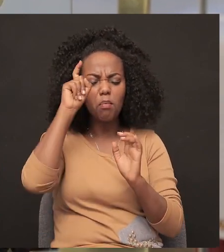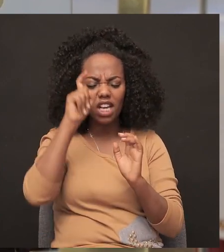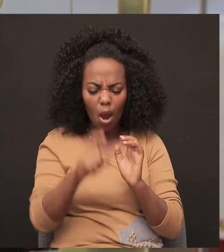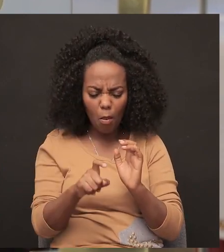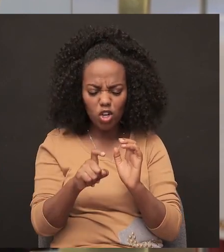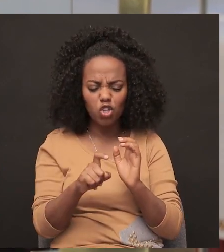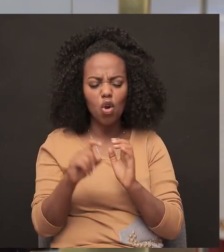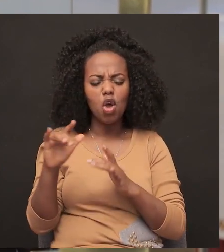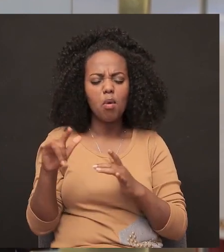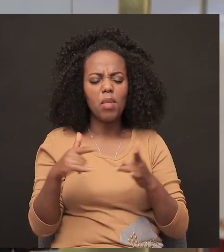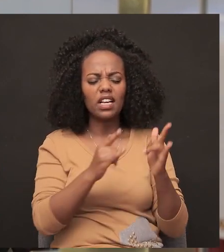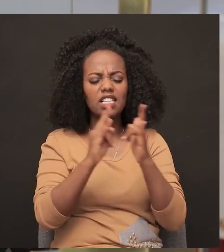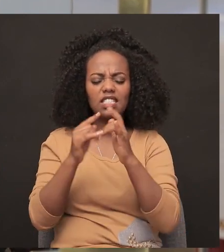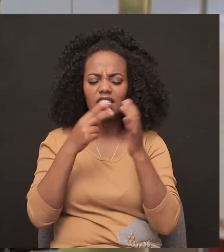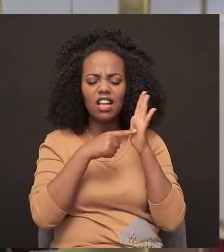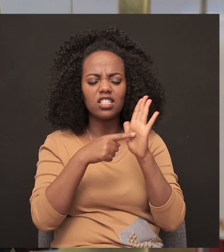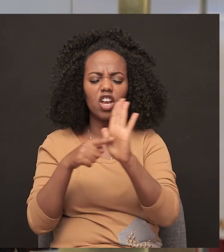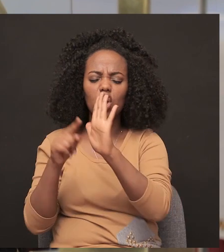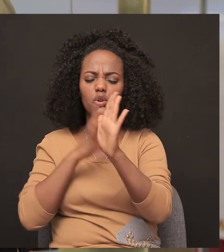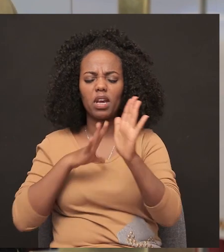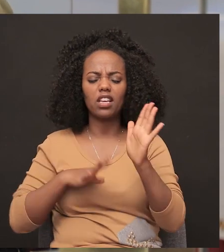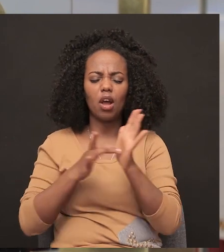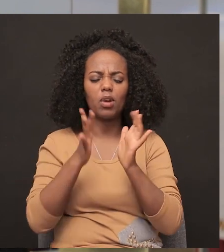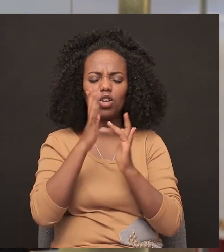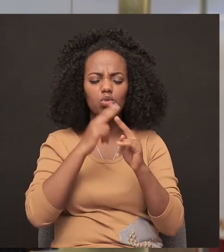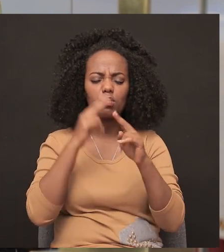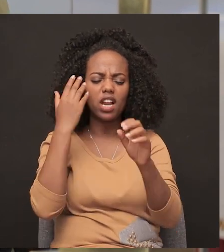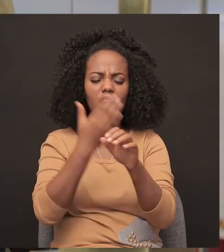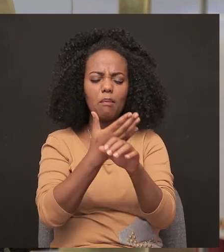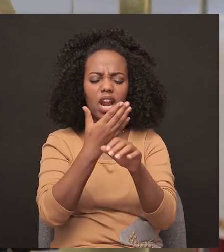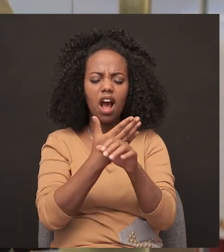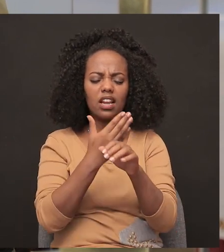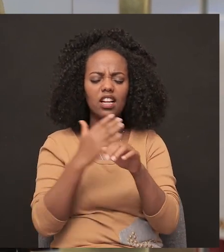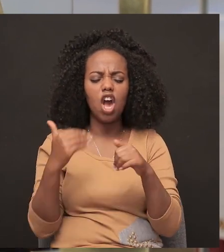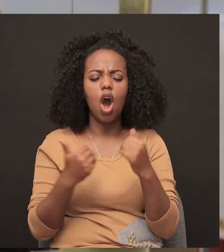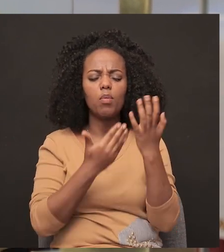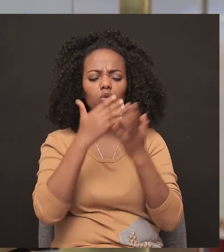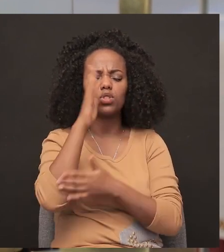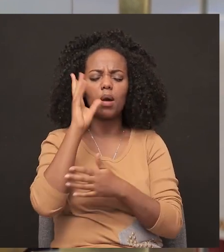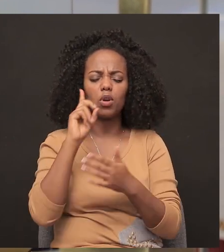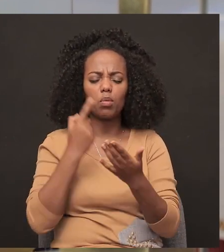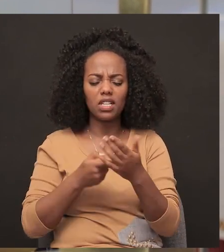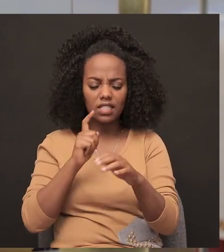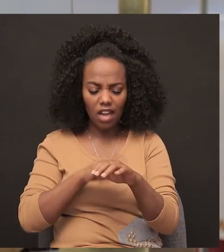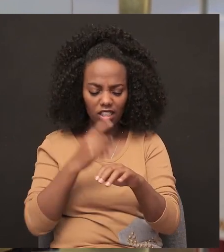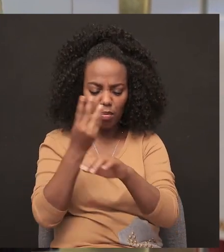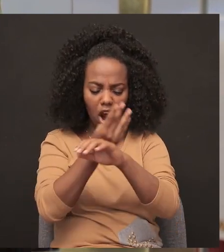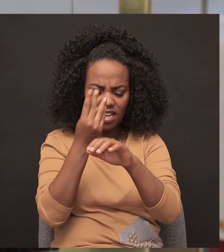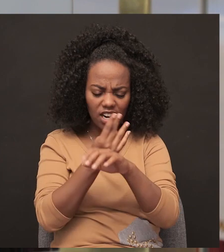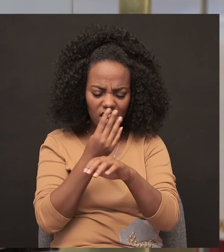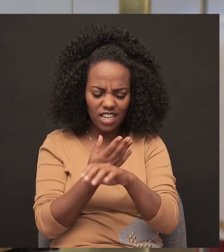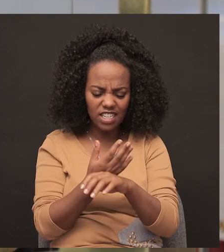እንደሚገባቸው አደራረግን እንድታስተምራቸው በጌታ በኢየሱስ ስም እንለምናለን አቤቱ እግዚአብሔር ሆይ በዚህ ሰዓት